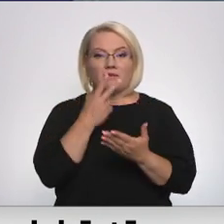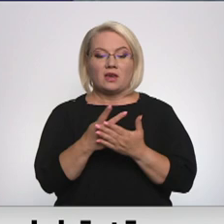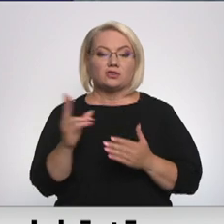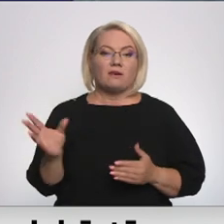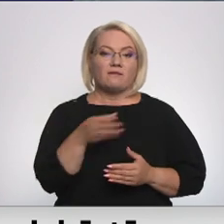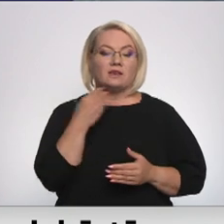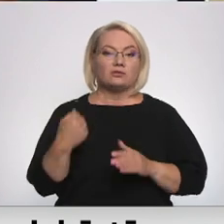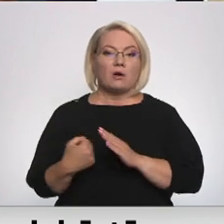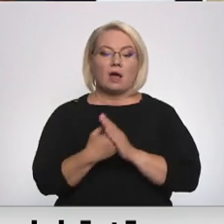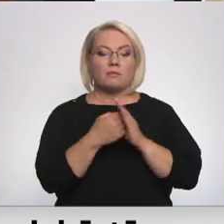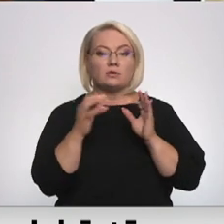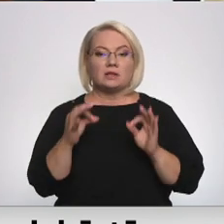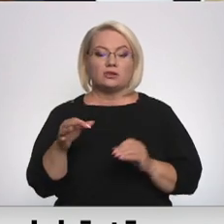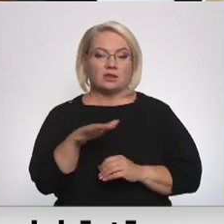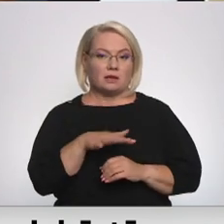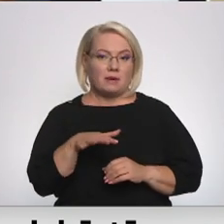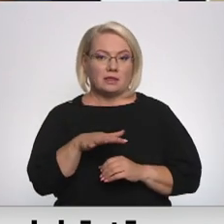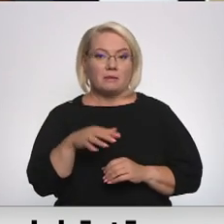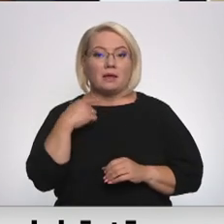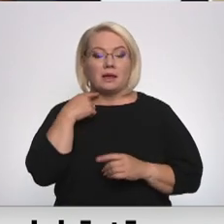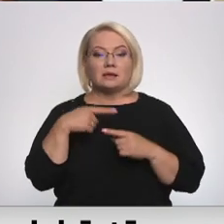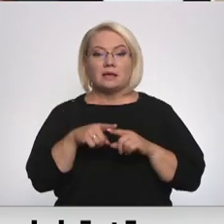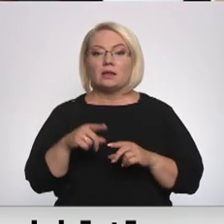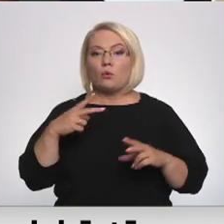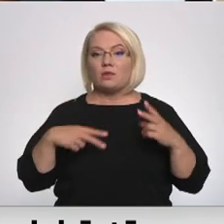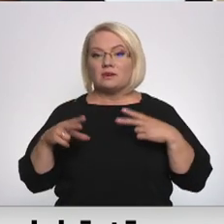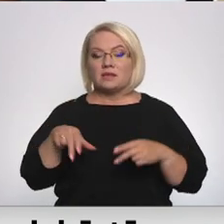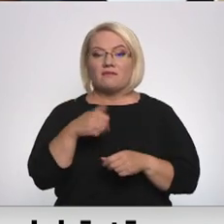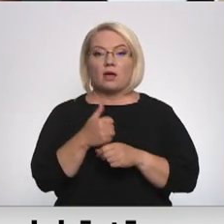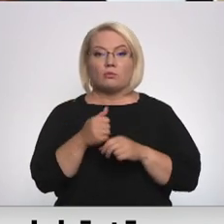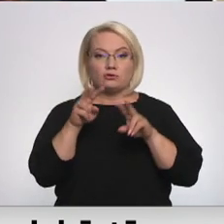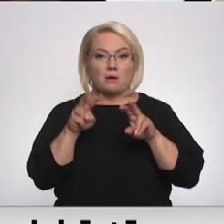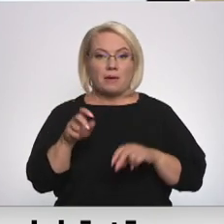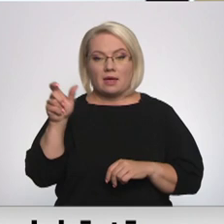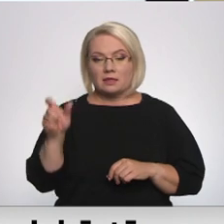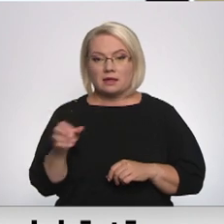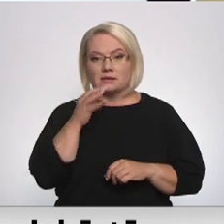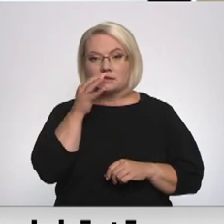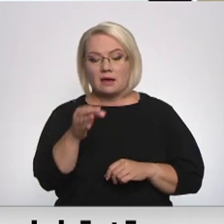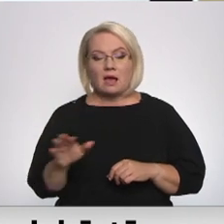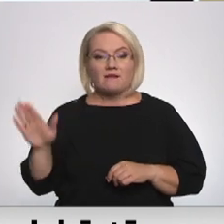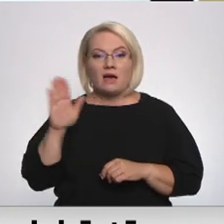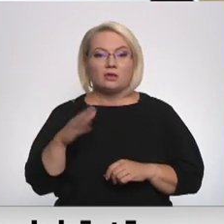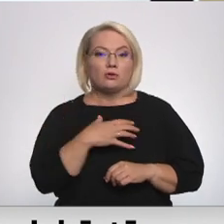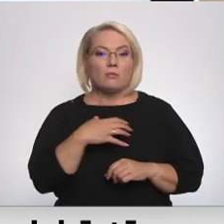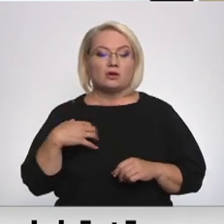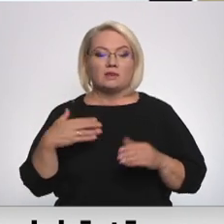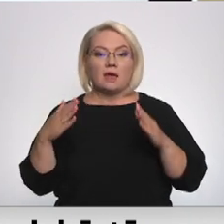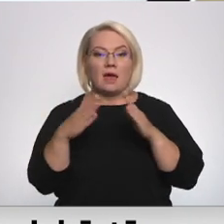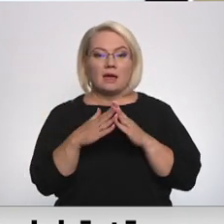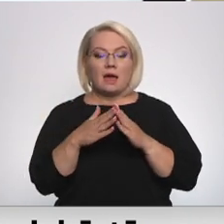atbalstu tieši mājsaimniecībām. Rīgas Tehniskās universitātes vadošā pētniece uzsver, valsts un pašvaldība ēkām